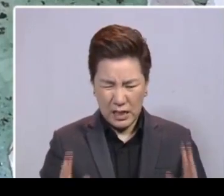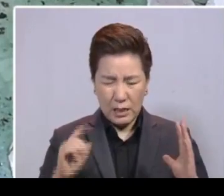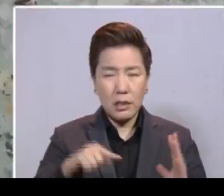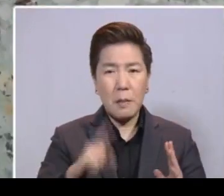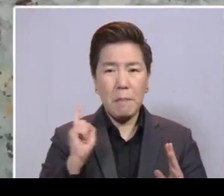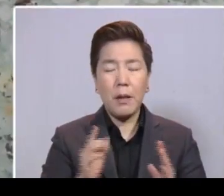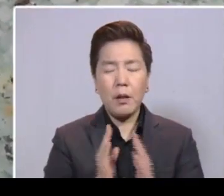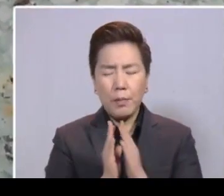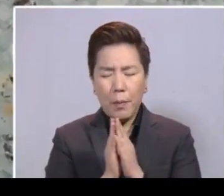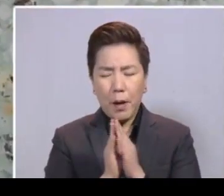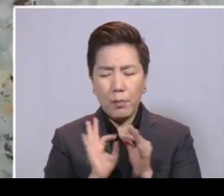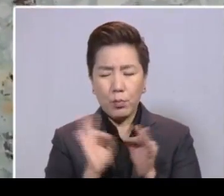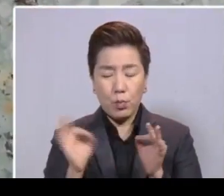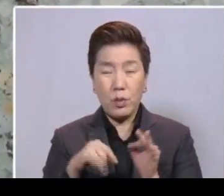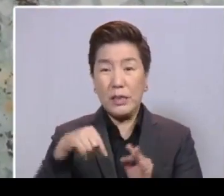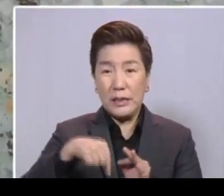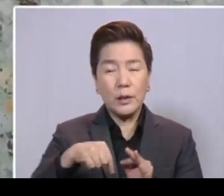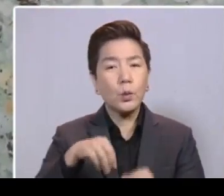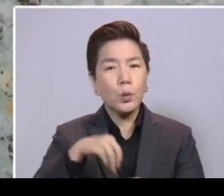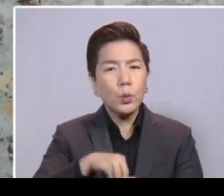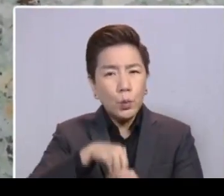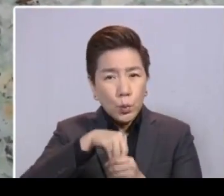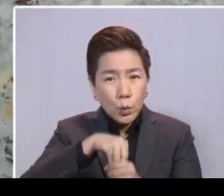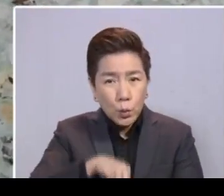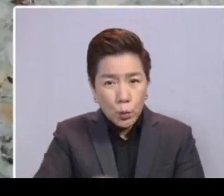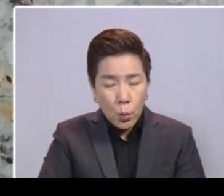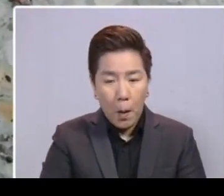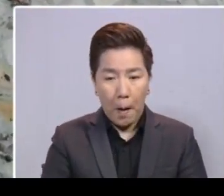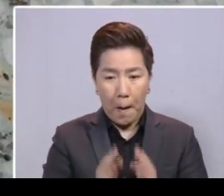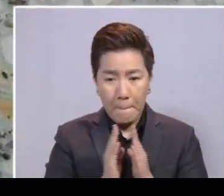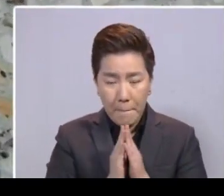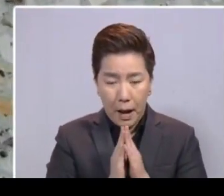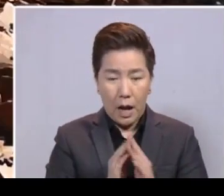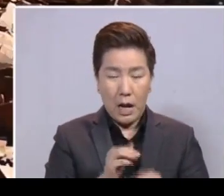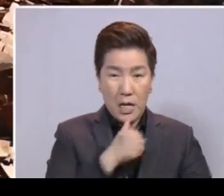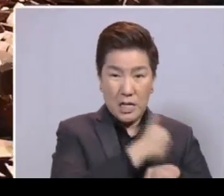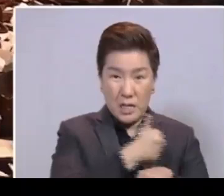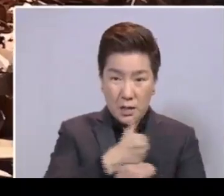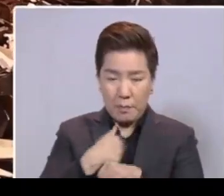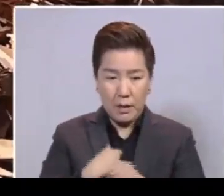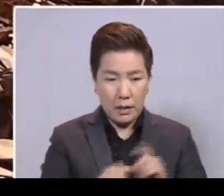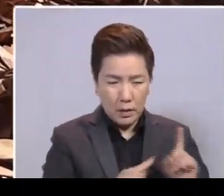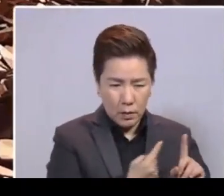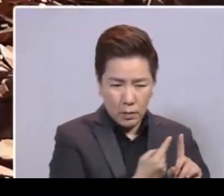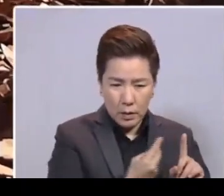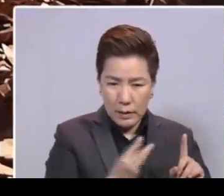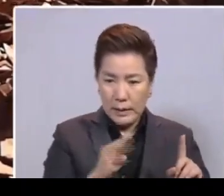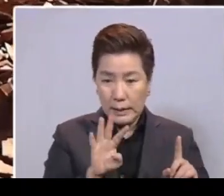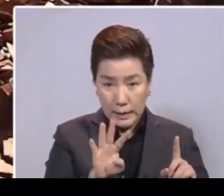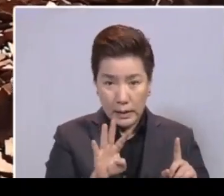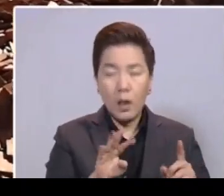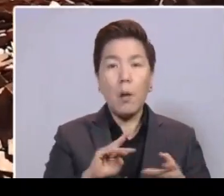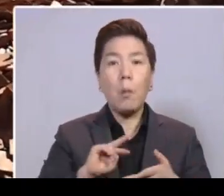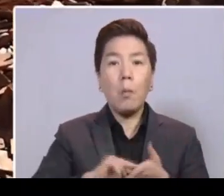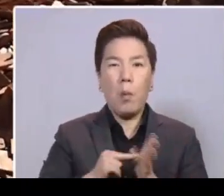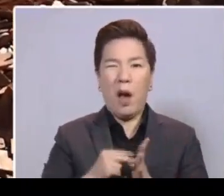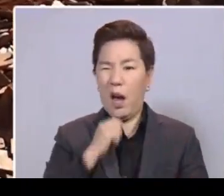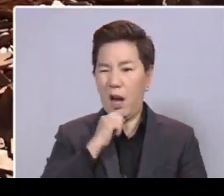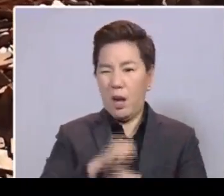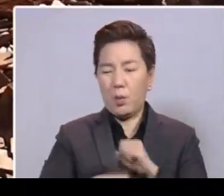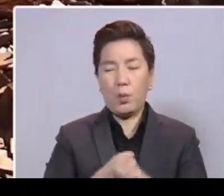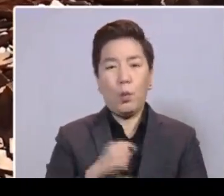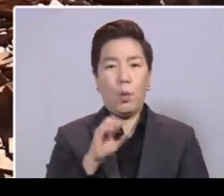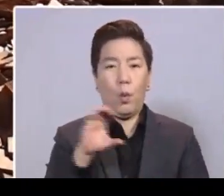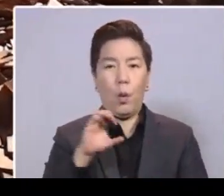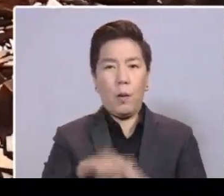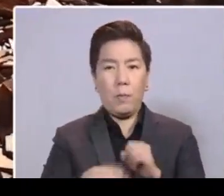หอสวดมนต์หลังนี้เนี่ยอยู่มา 4เจ้าอาวาส 4ยุคด้วยกันอายุประมาณ 100ปีนะครับตอนนี้ก็ต้องรีบซ่อมแซมนะครับก่อนที่